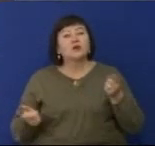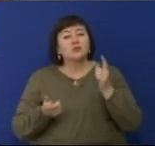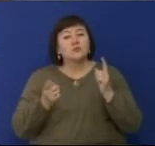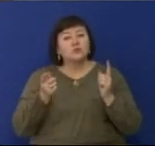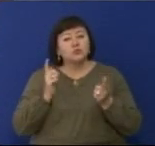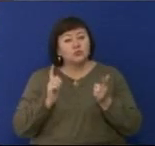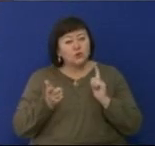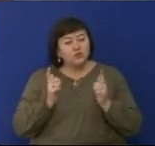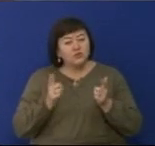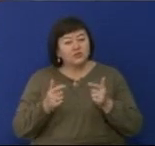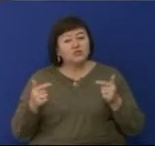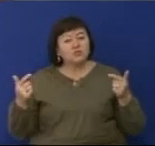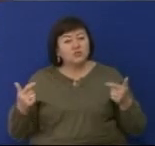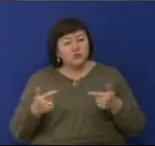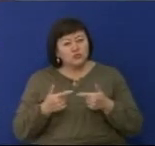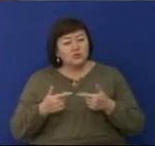бизнеса